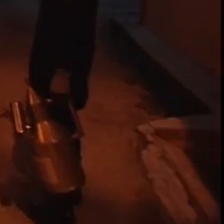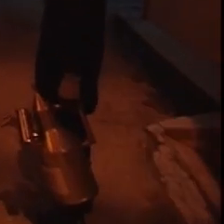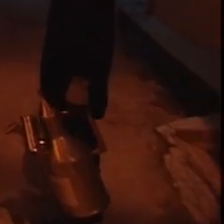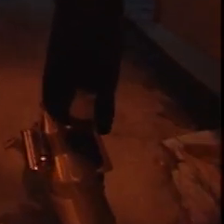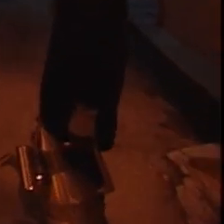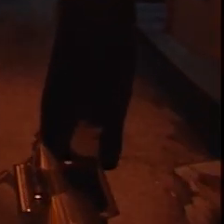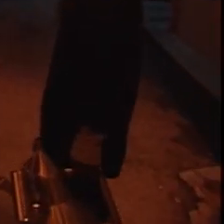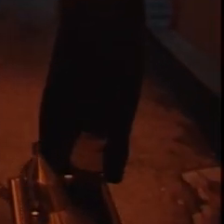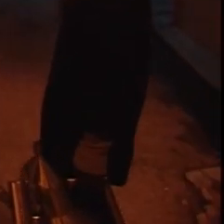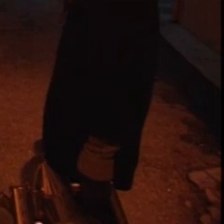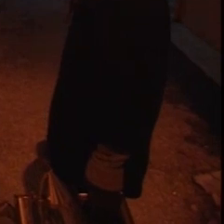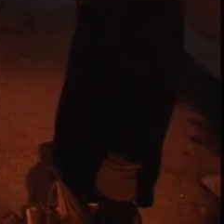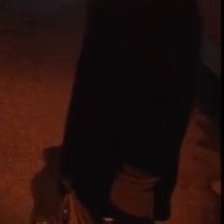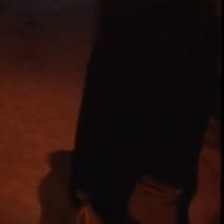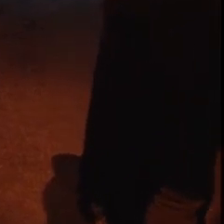He?